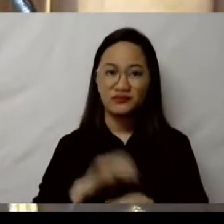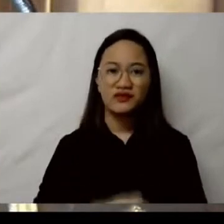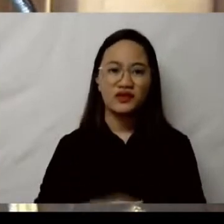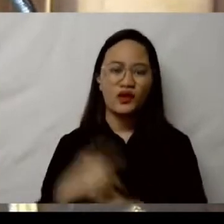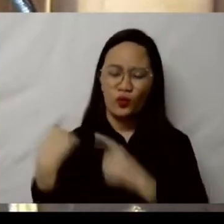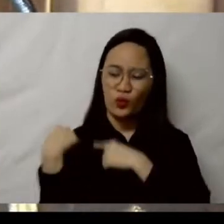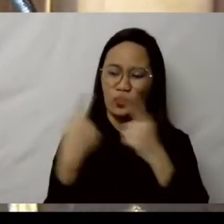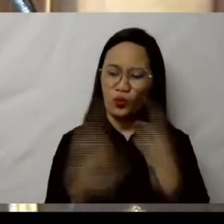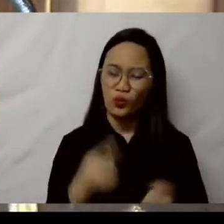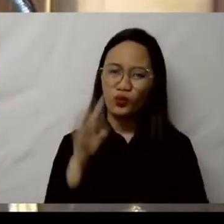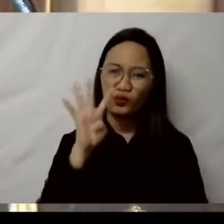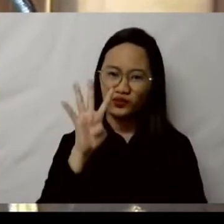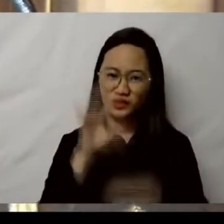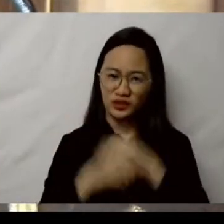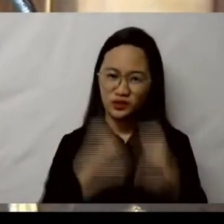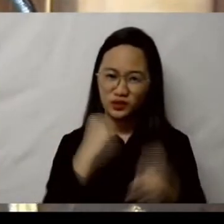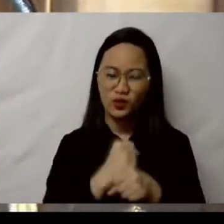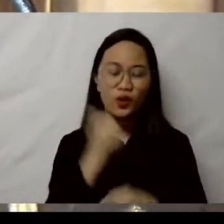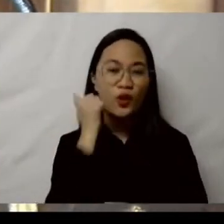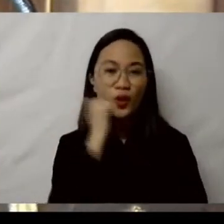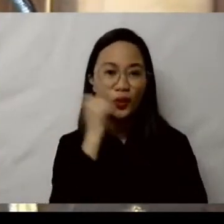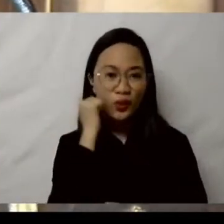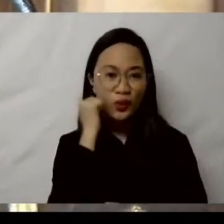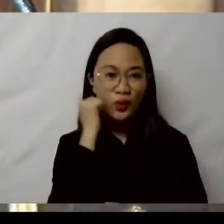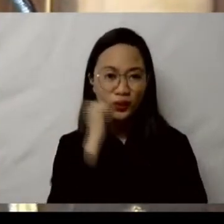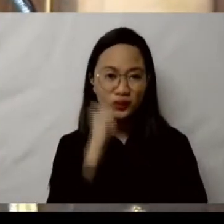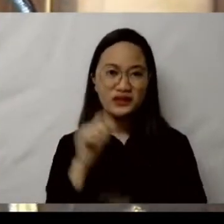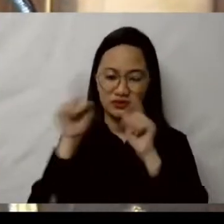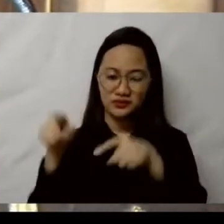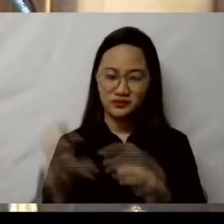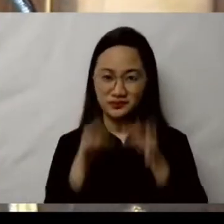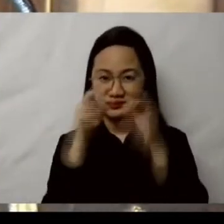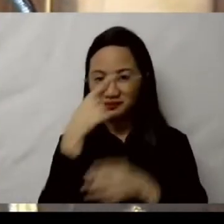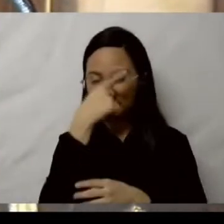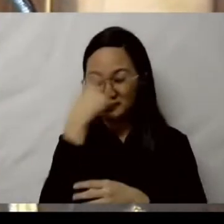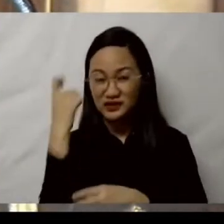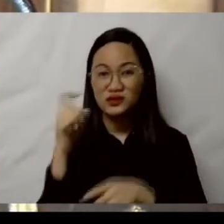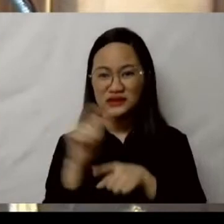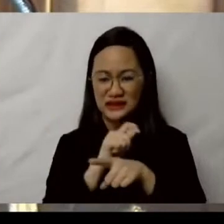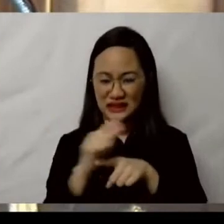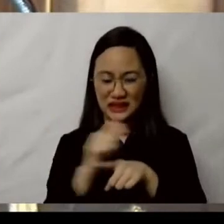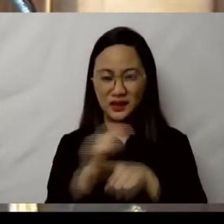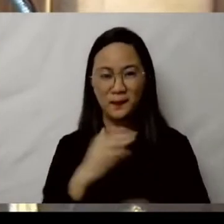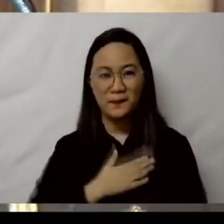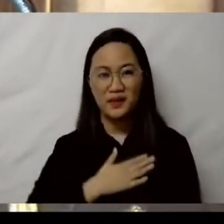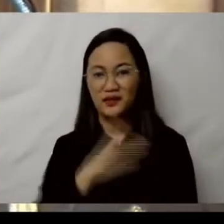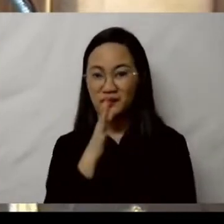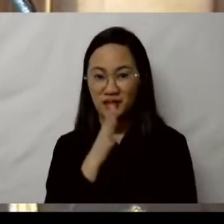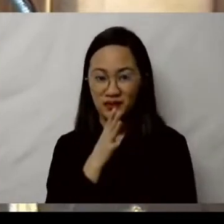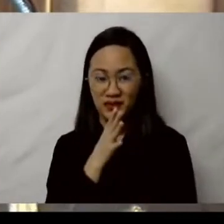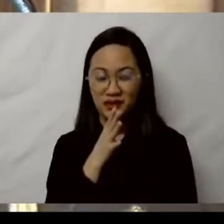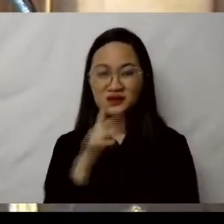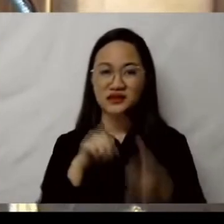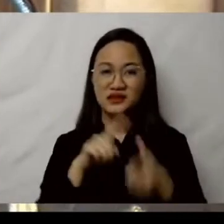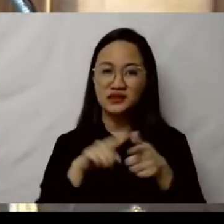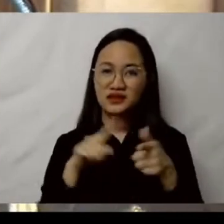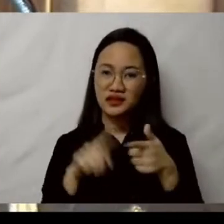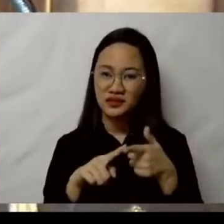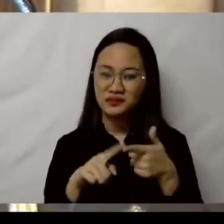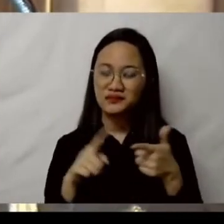daily, I was going to mass daily. Kasi nga, na-train ako ng nanay ko. And then, yun nga, at med